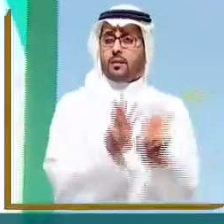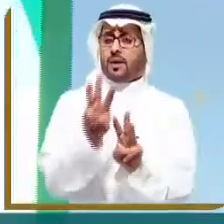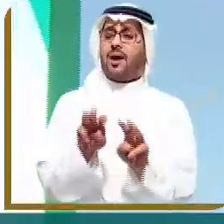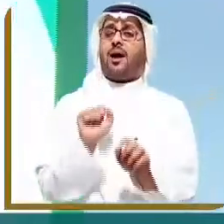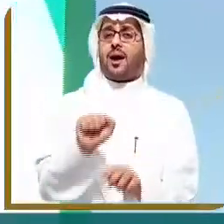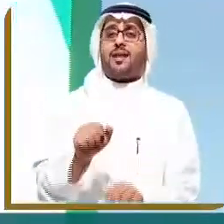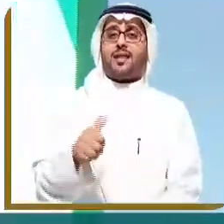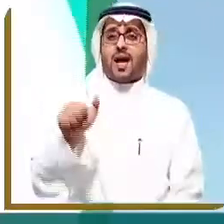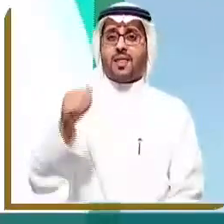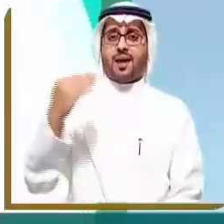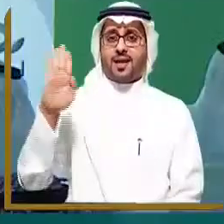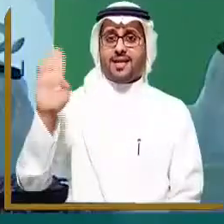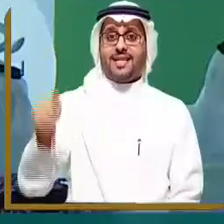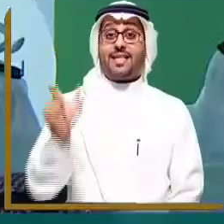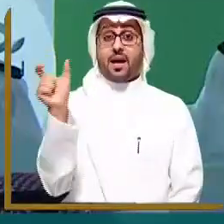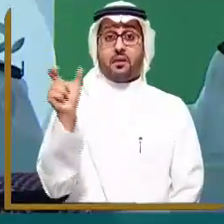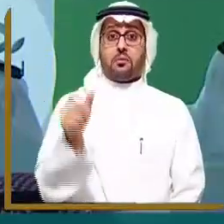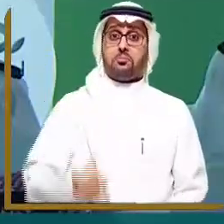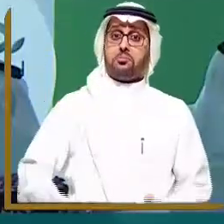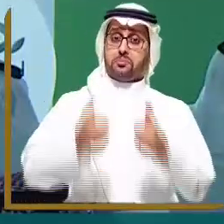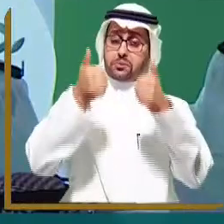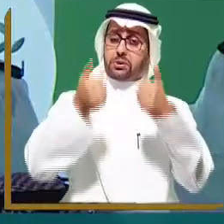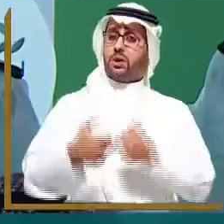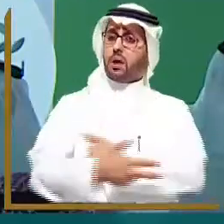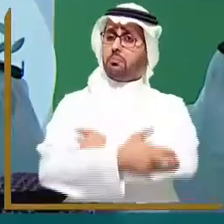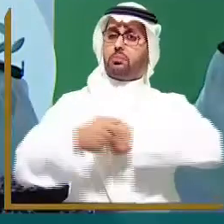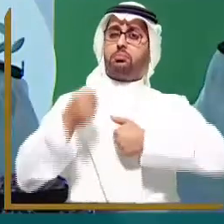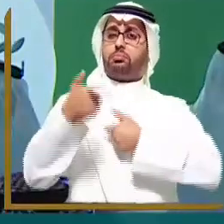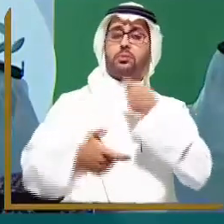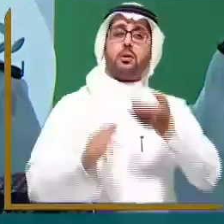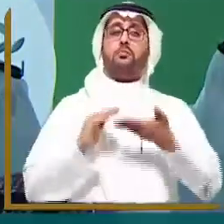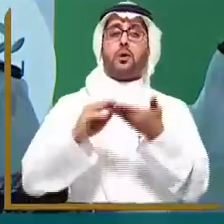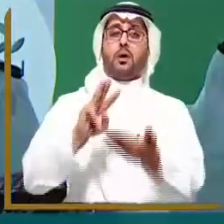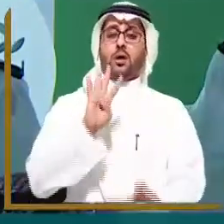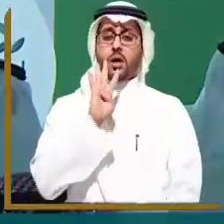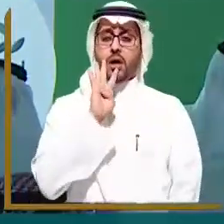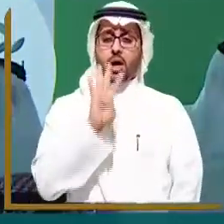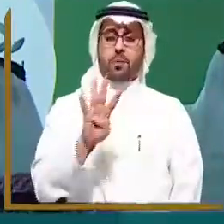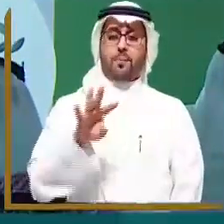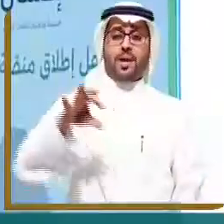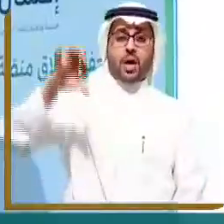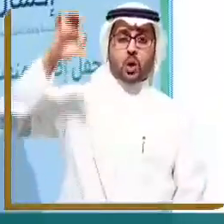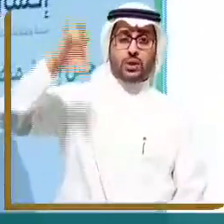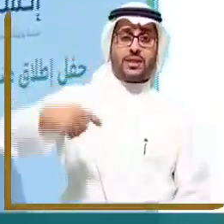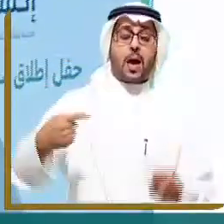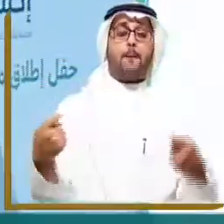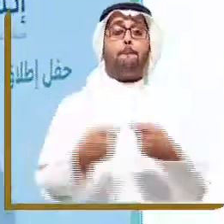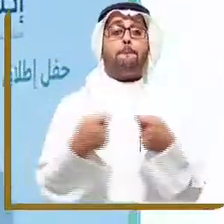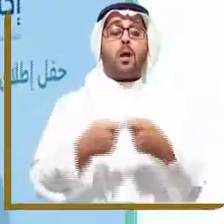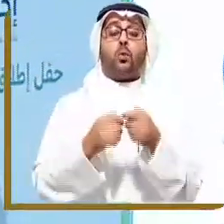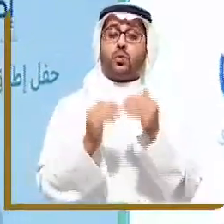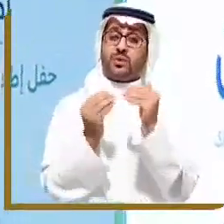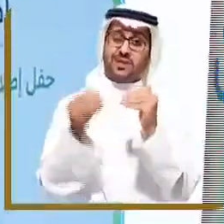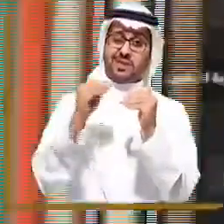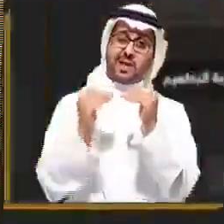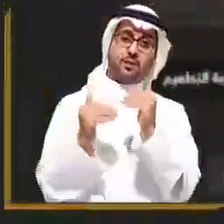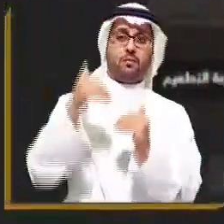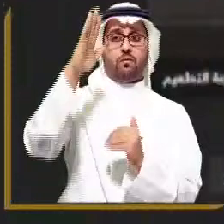تبرعات الحملة الوطنية عبر منصة إحسان تتجاوز 409 ملايين ريال.